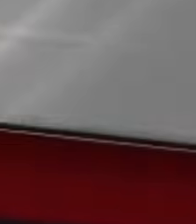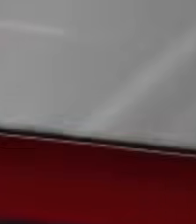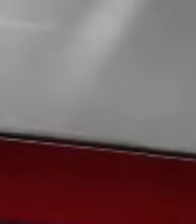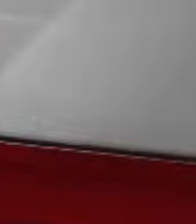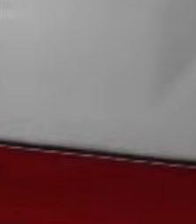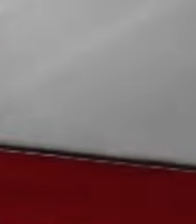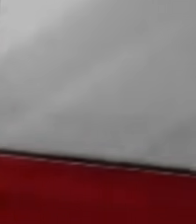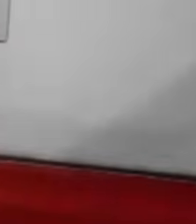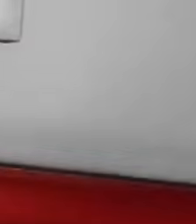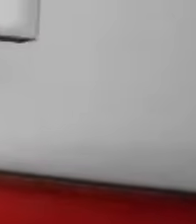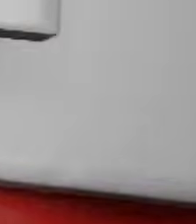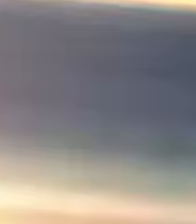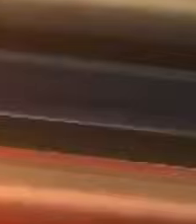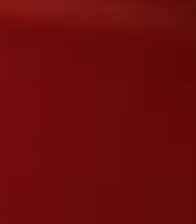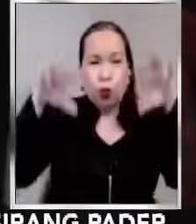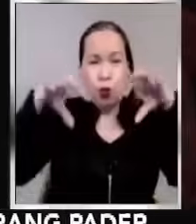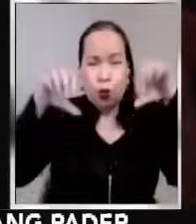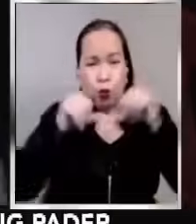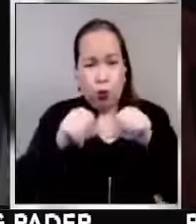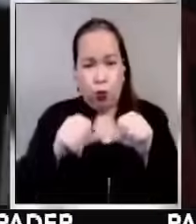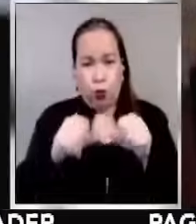Dano.